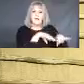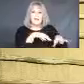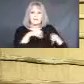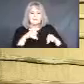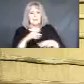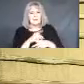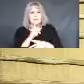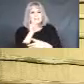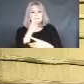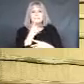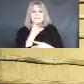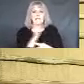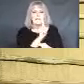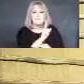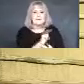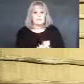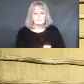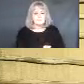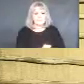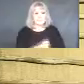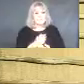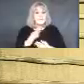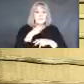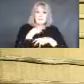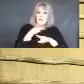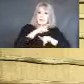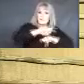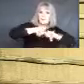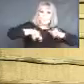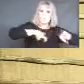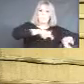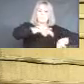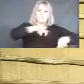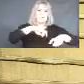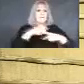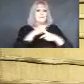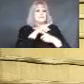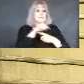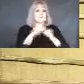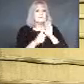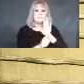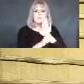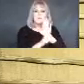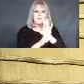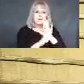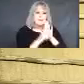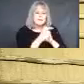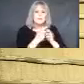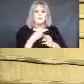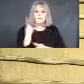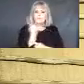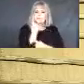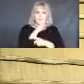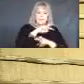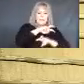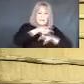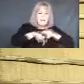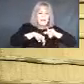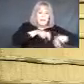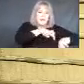is die evangelie? En dit was die ontdekking wat ek gemaak het, dit was die uitkijkpunt, die